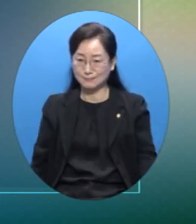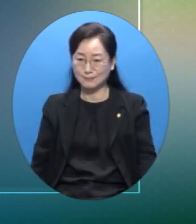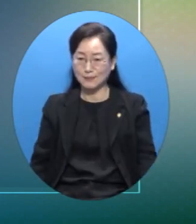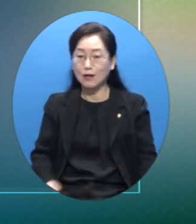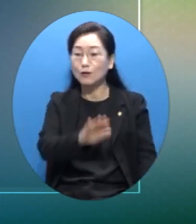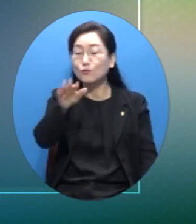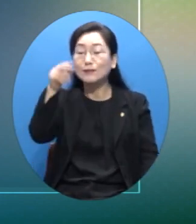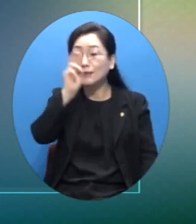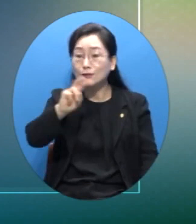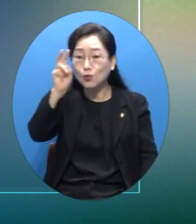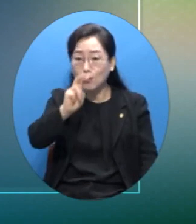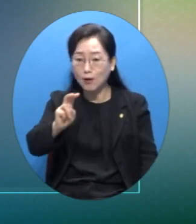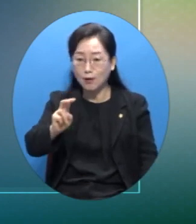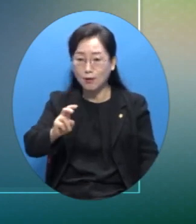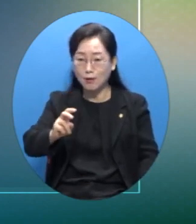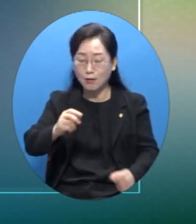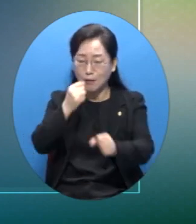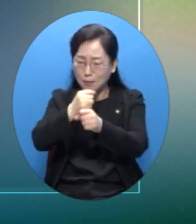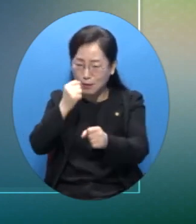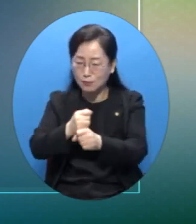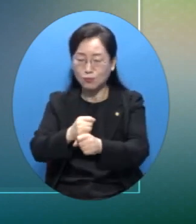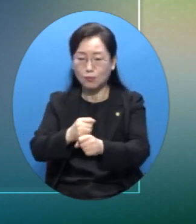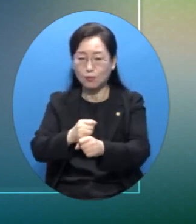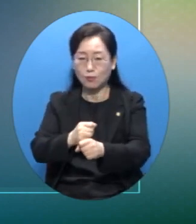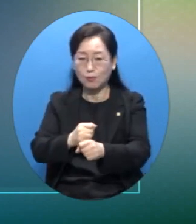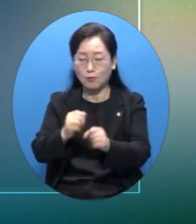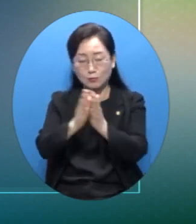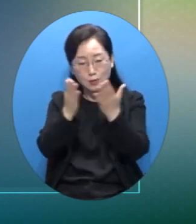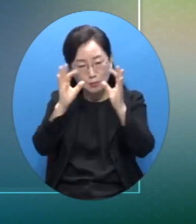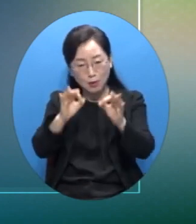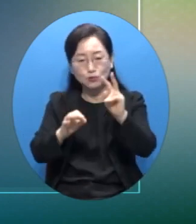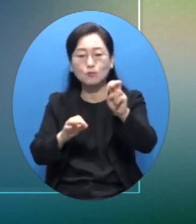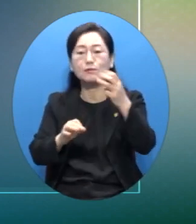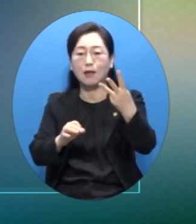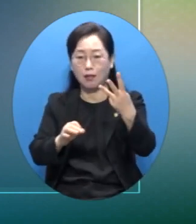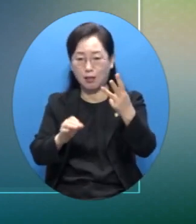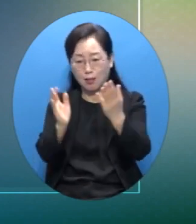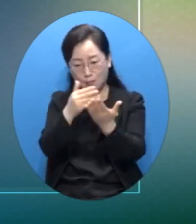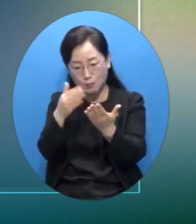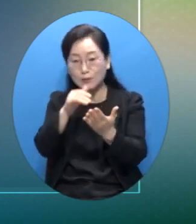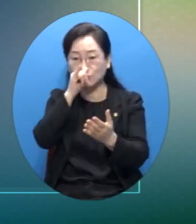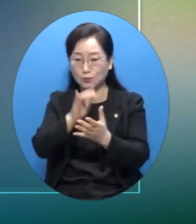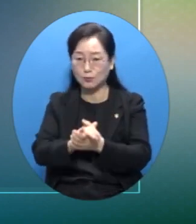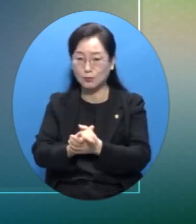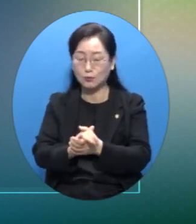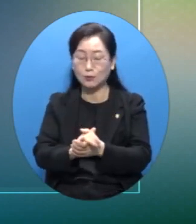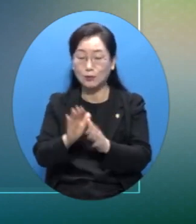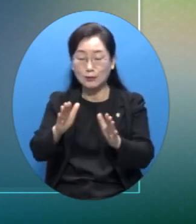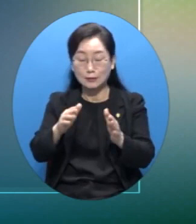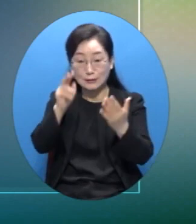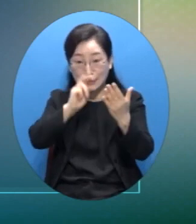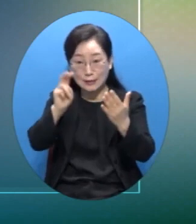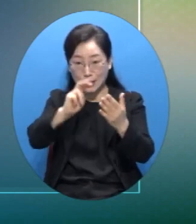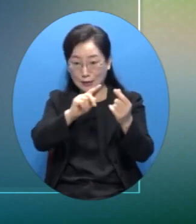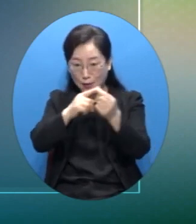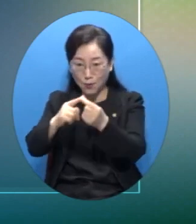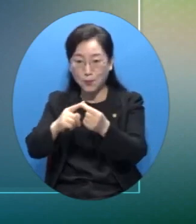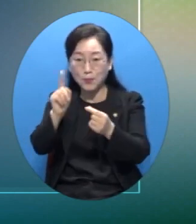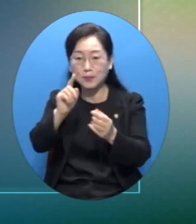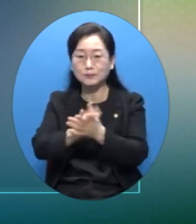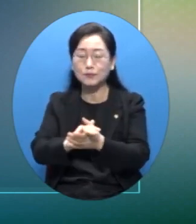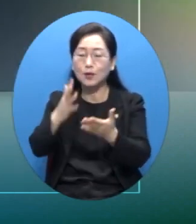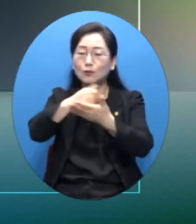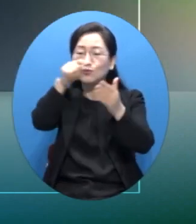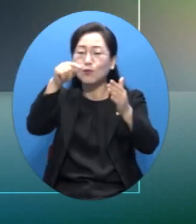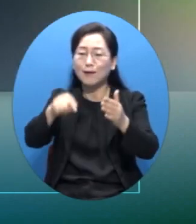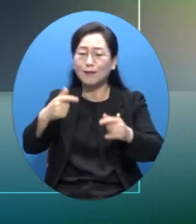우리 찬송가에도 이분이 지은 찬송이 23곡이 들어가 있습니다. 그런데 그분이 지은 찬송 가운데 이런 가사가 있습니다. 288장 보면 주